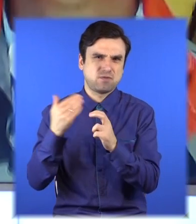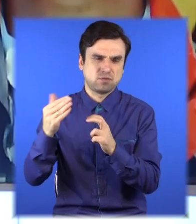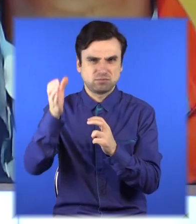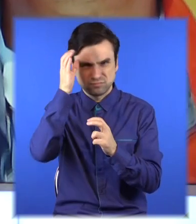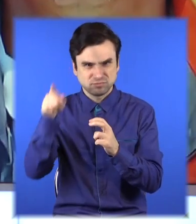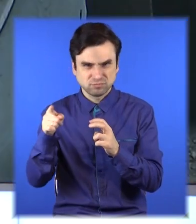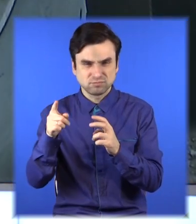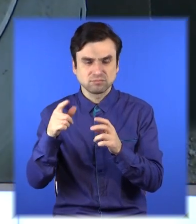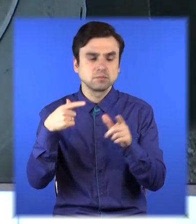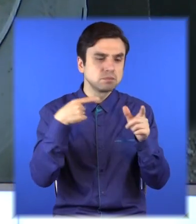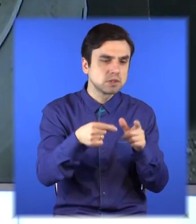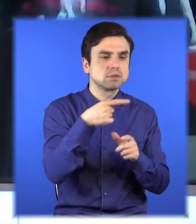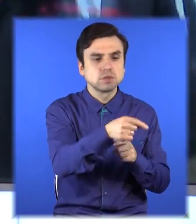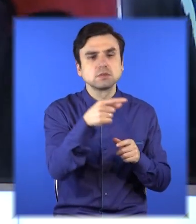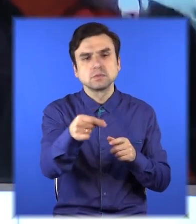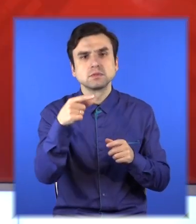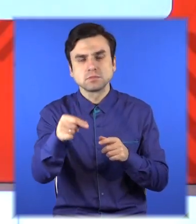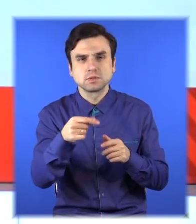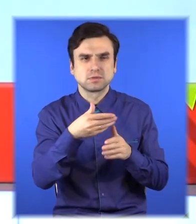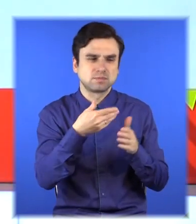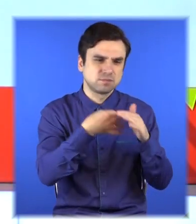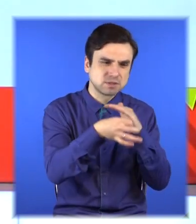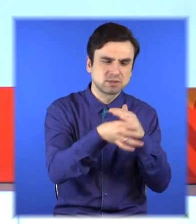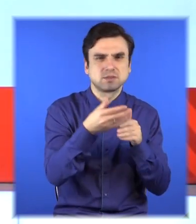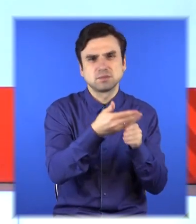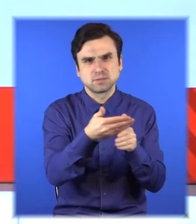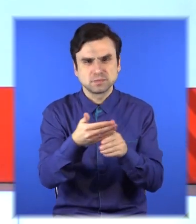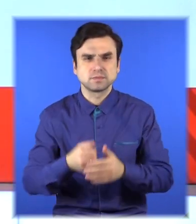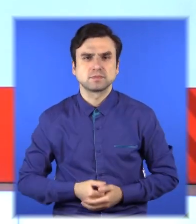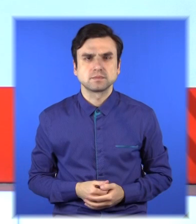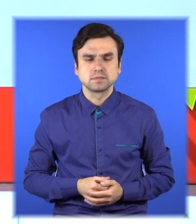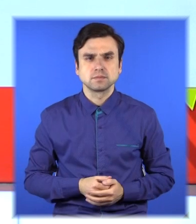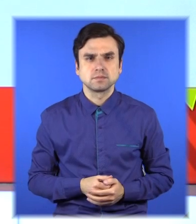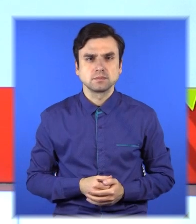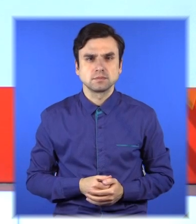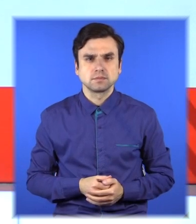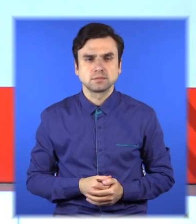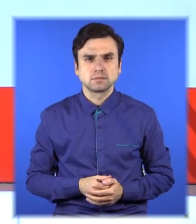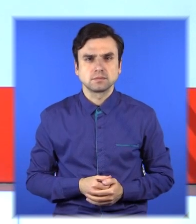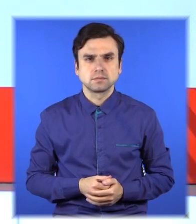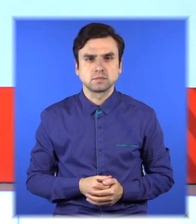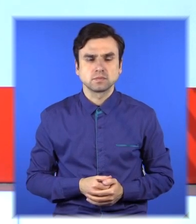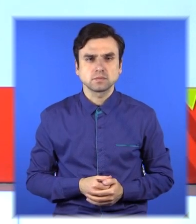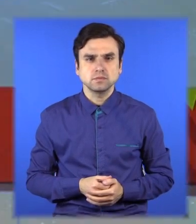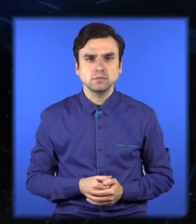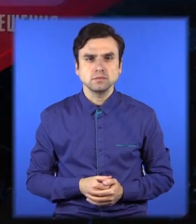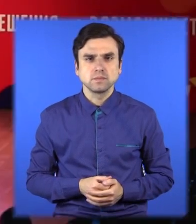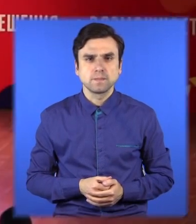можливість працювати в транснаціональній компанії. На відкриття кейс-чемпіонату завітала і Катерина Батаєва.